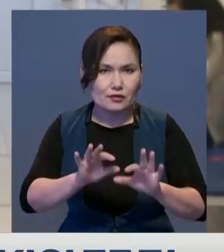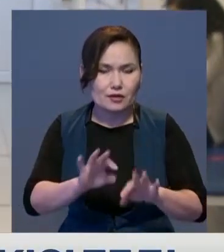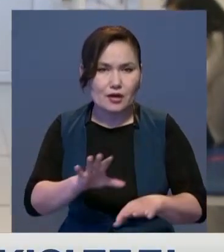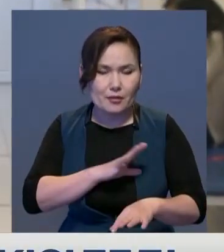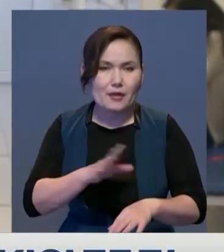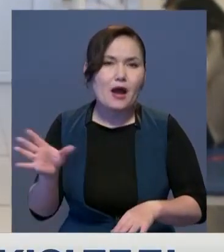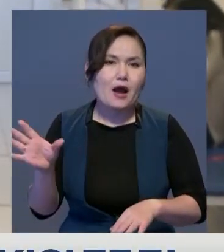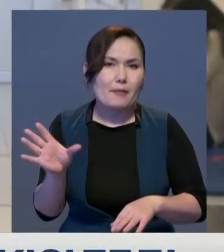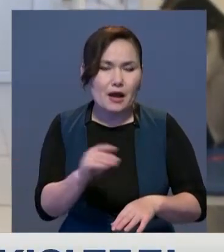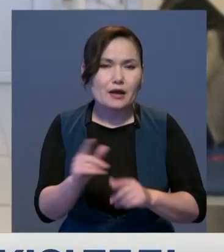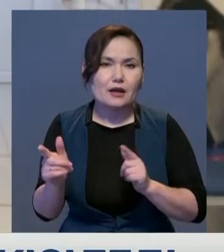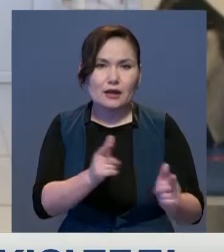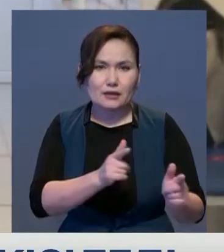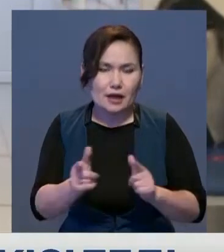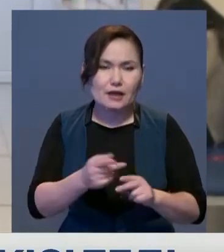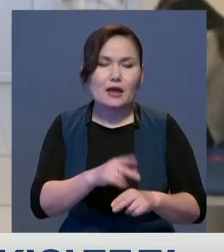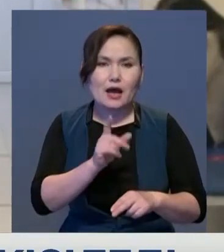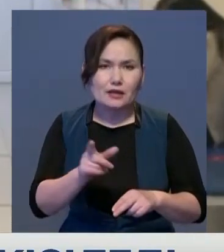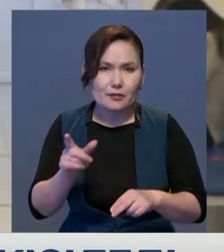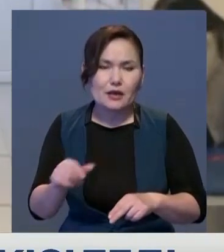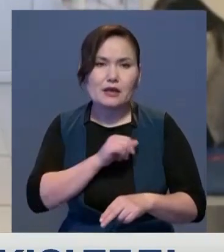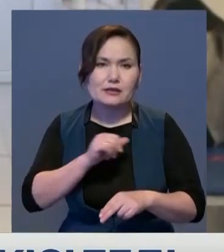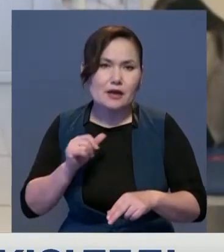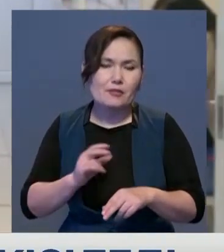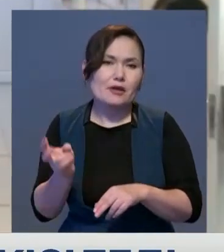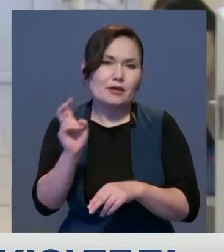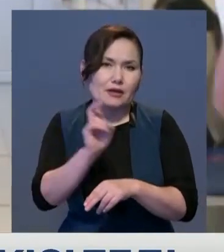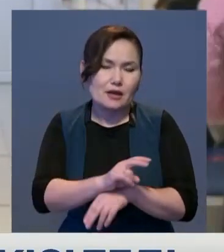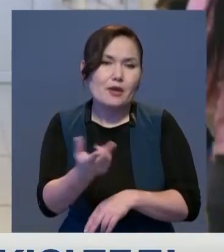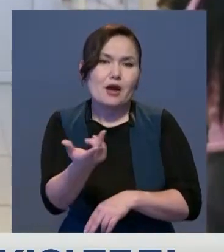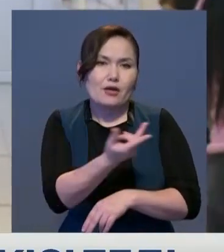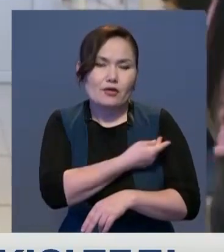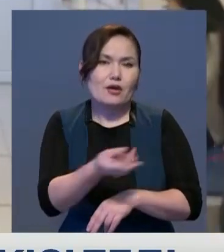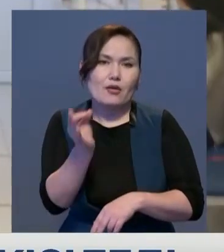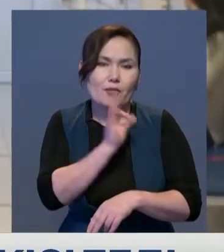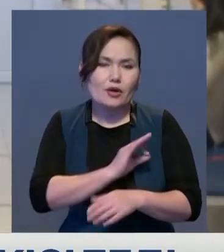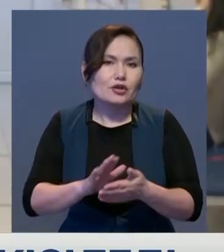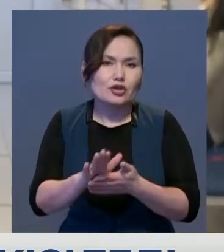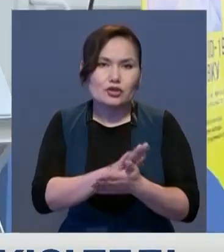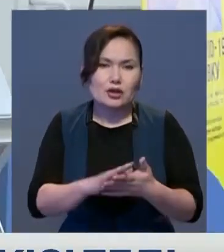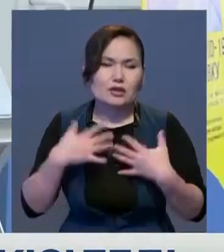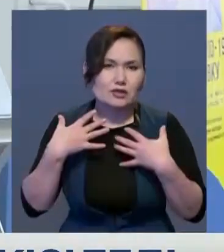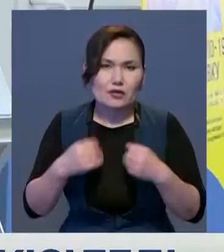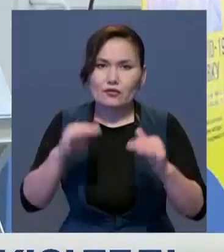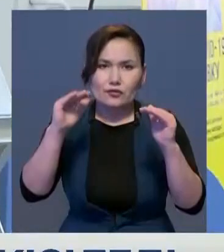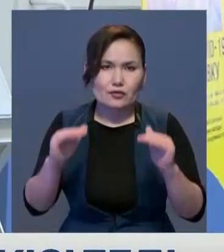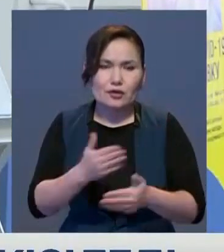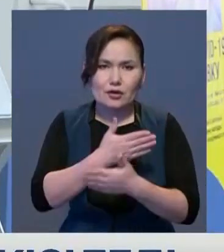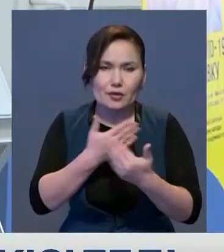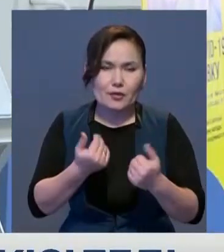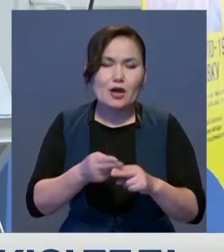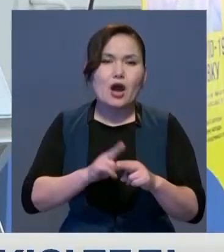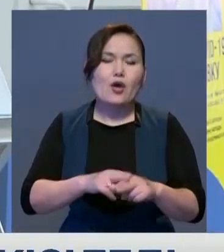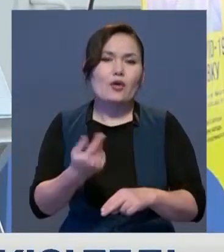Сондықтан бәрі дайын болды ондай реакцияға. Обморочный состояние или қатты реакциялар, ондай ешқандай реакция болған жоқ. Жалпы бүгінде Спутник